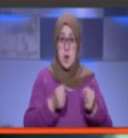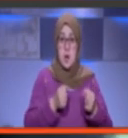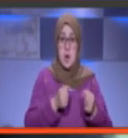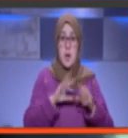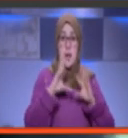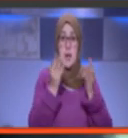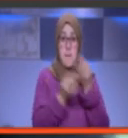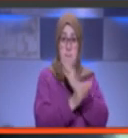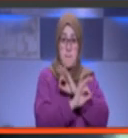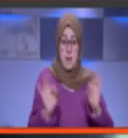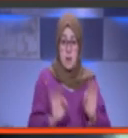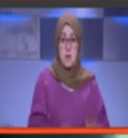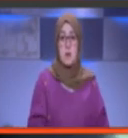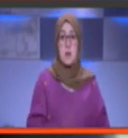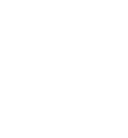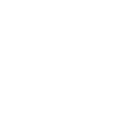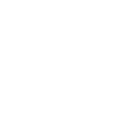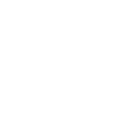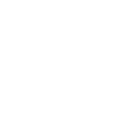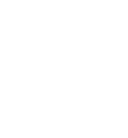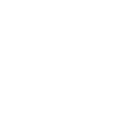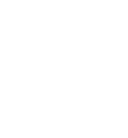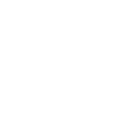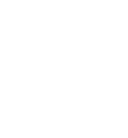لحين سلبية تحاليلهم.